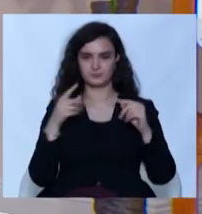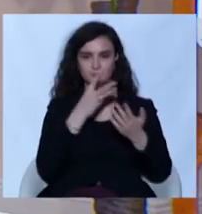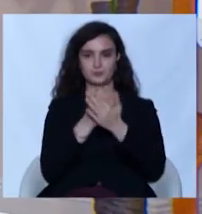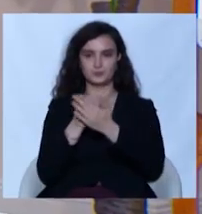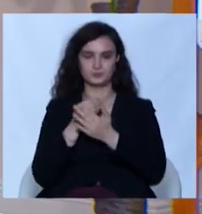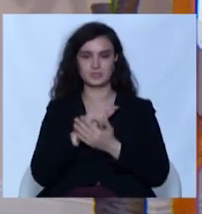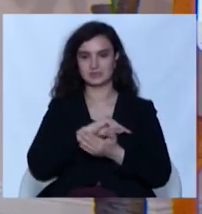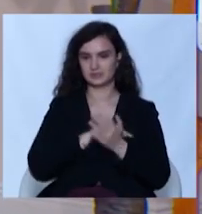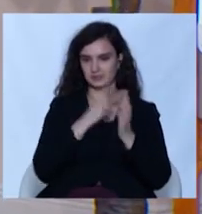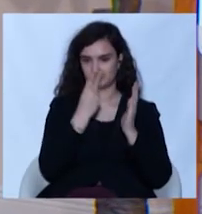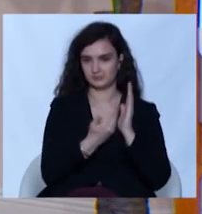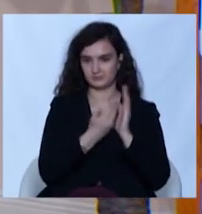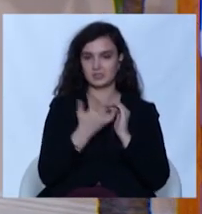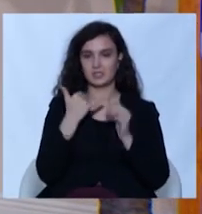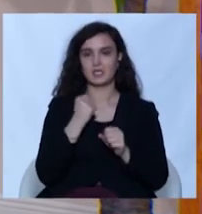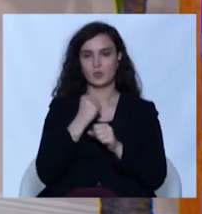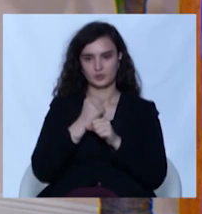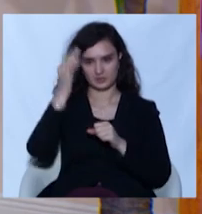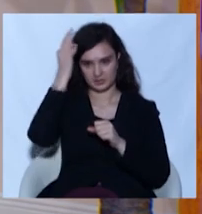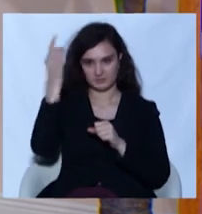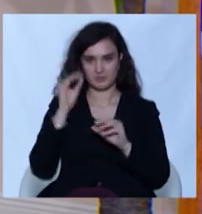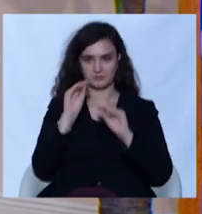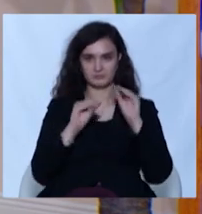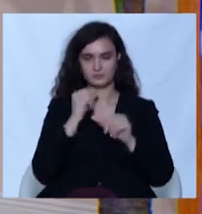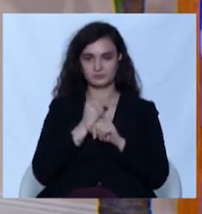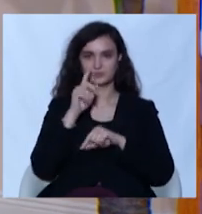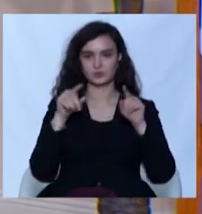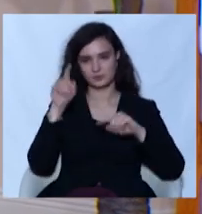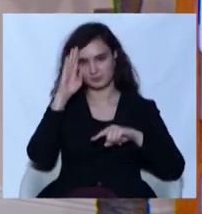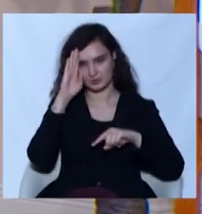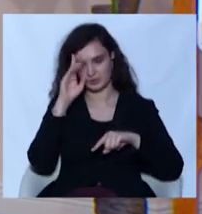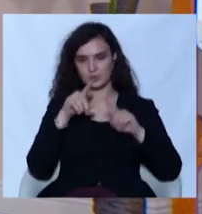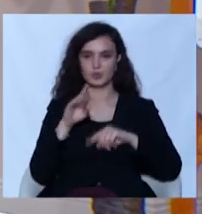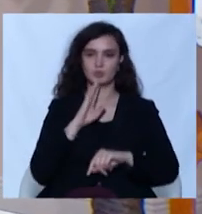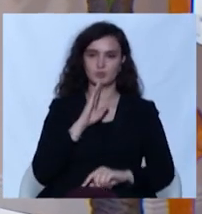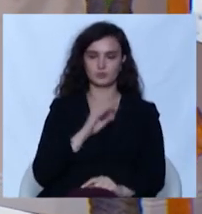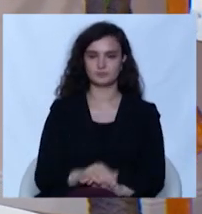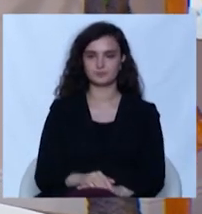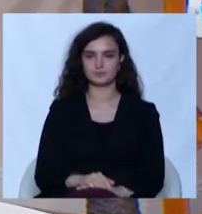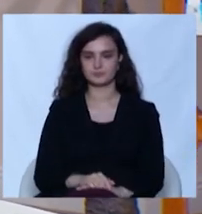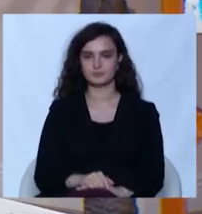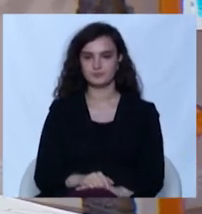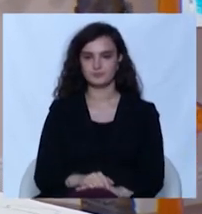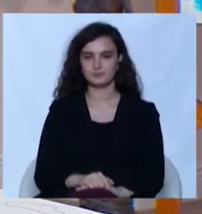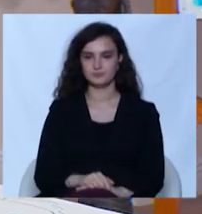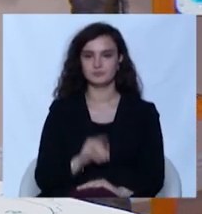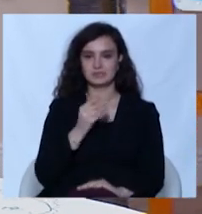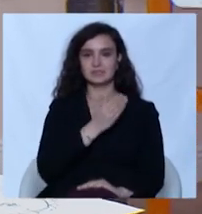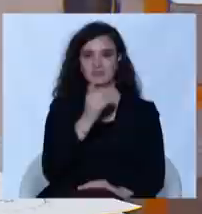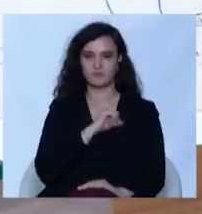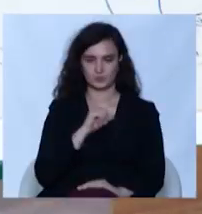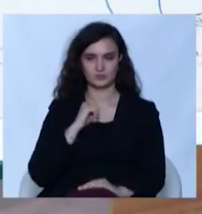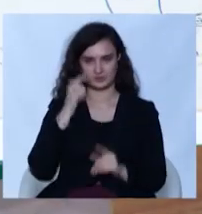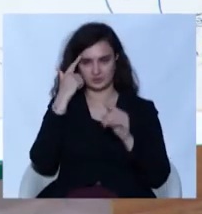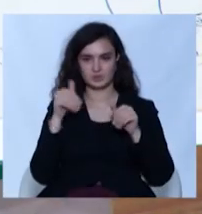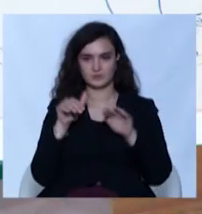ხასიათი. ეხა გავუკეთოთ თმები. ზოგი ბიჭი იყო, ზოგი გოგო. ეს თქვენ თვითონ გადაწყვეტთ, უბრალოდ